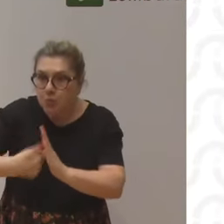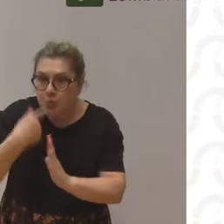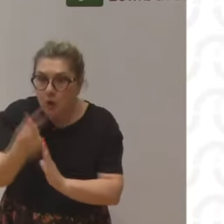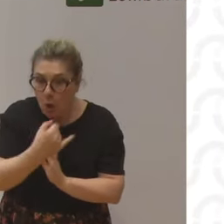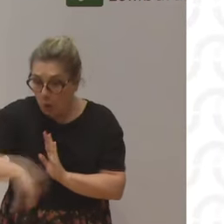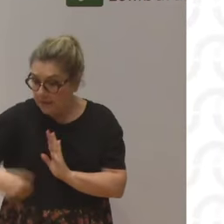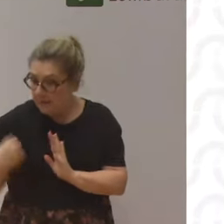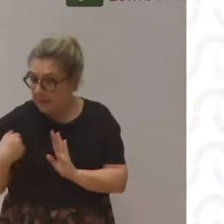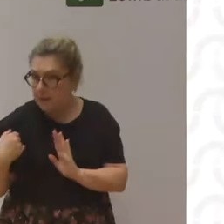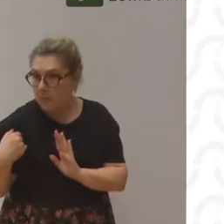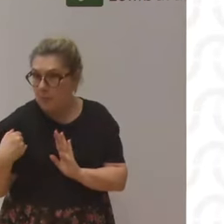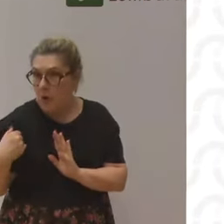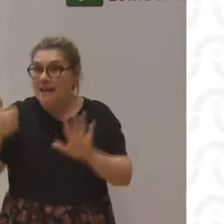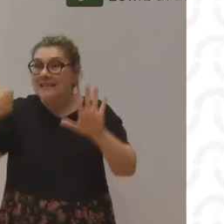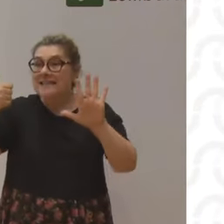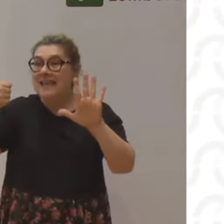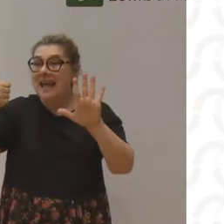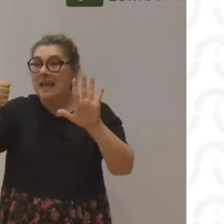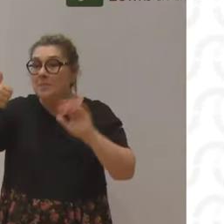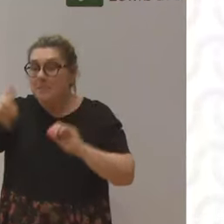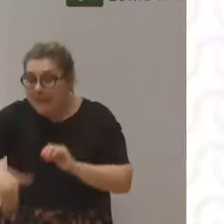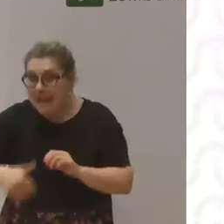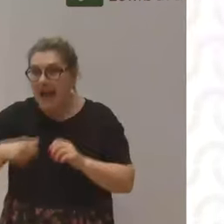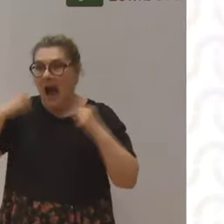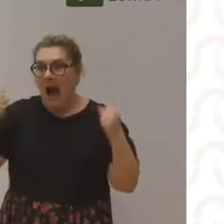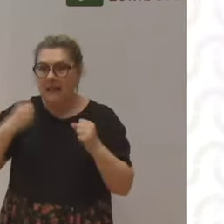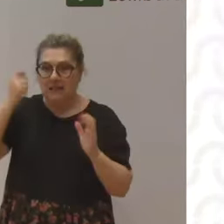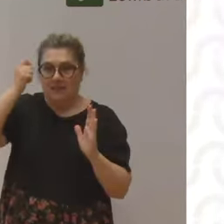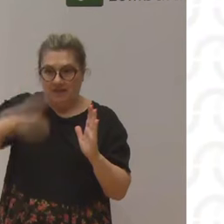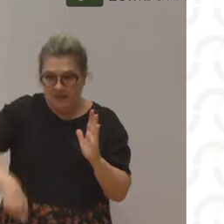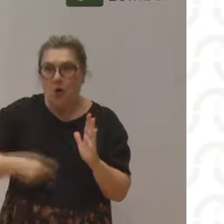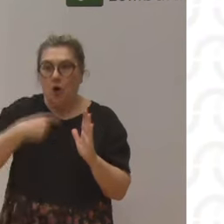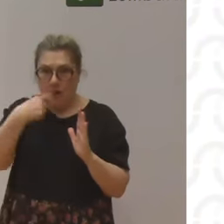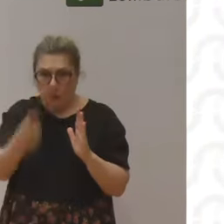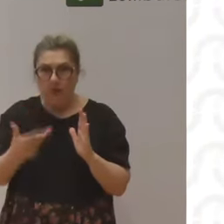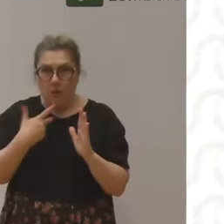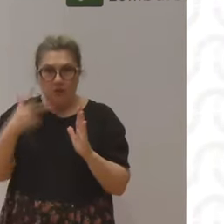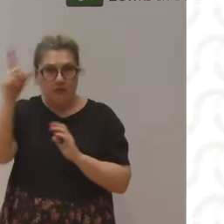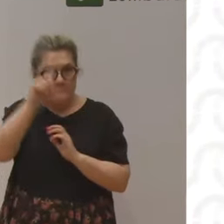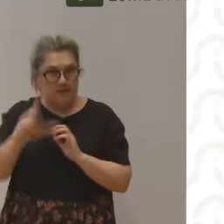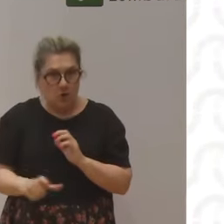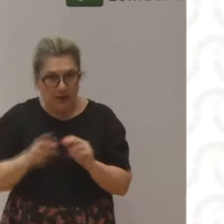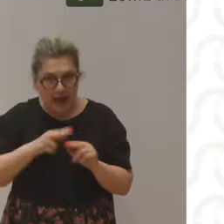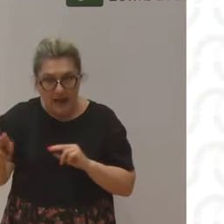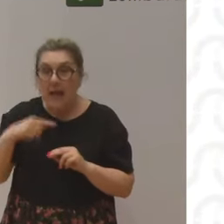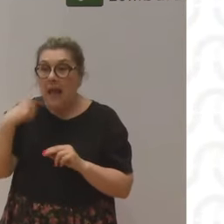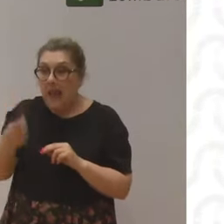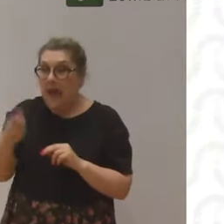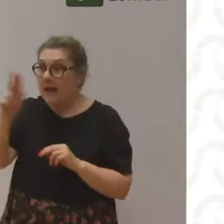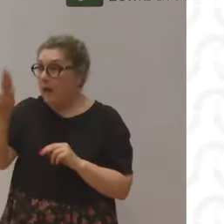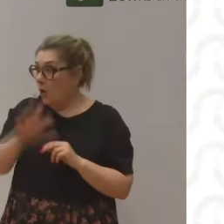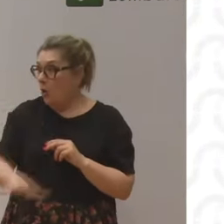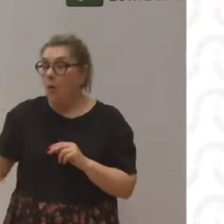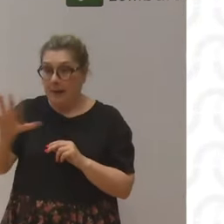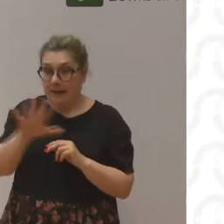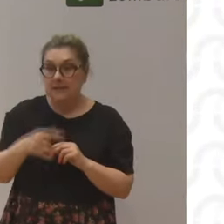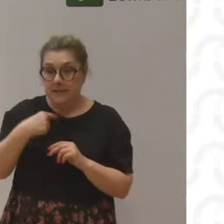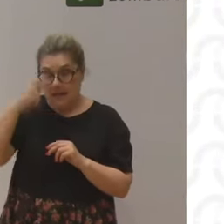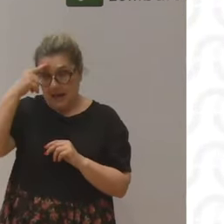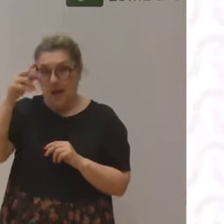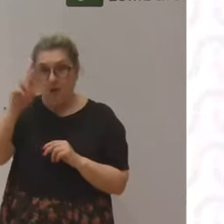dato disponibile parla di 6.000 attivazioni, quindi questo è un dato di tipo nazionale. ne consegue, e anche Lombardia, chiaramente